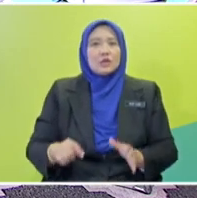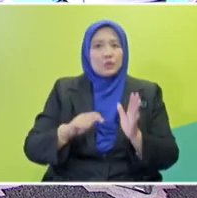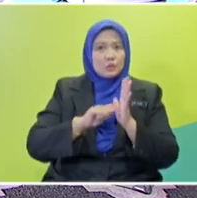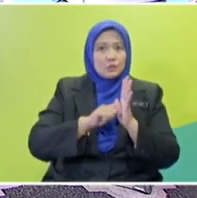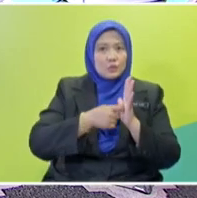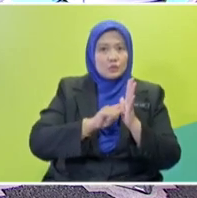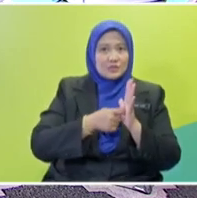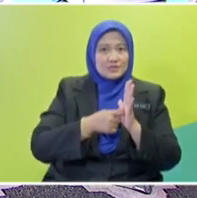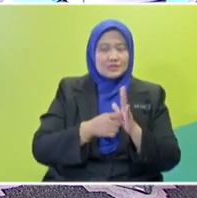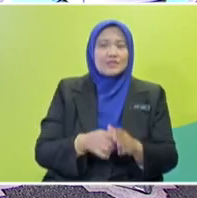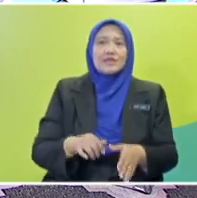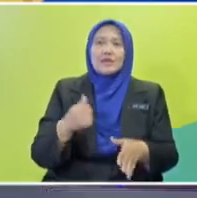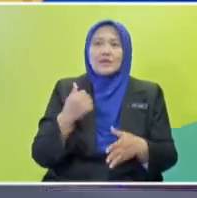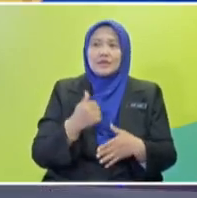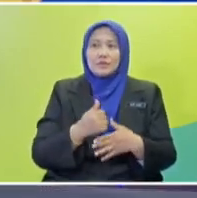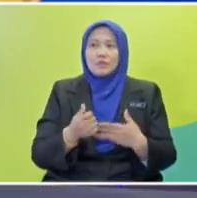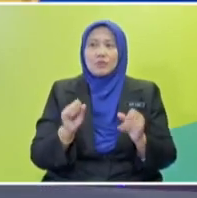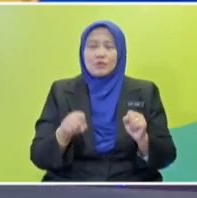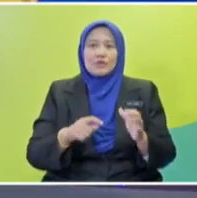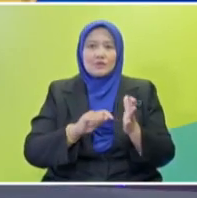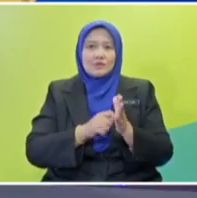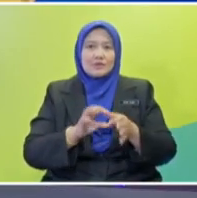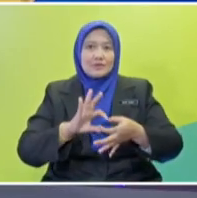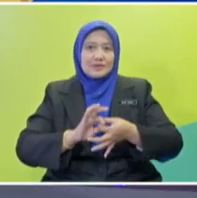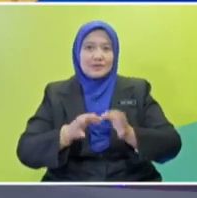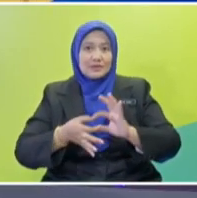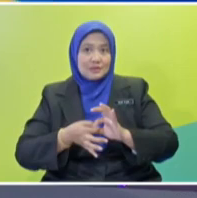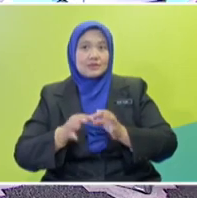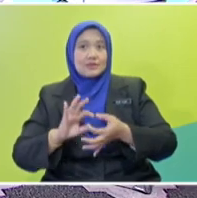Tadi yaitu roti bakar